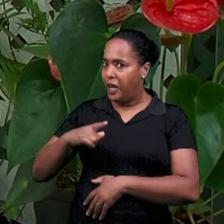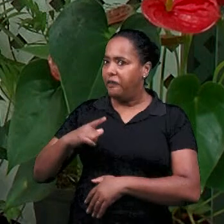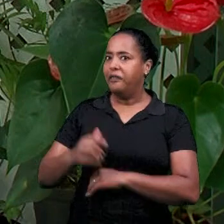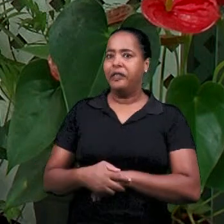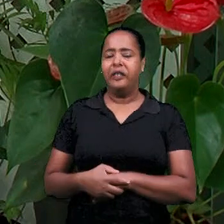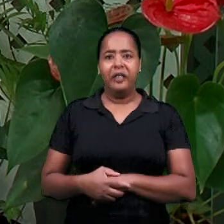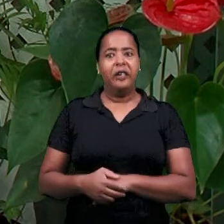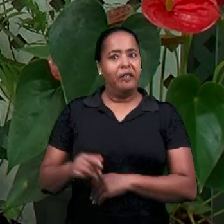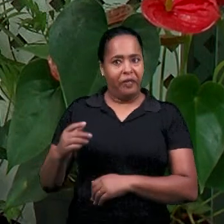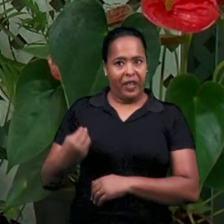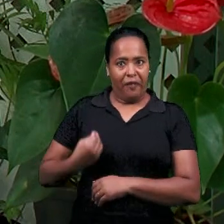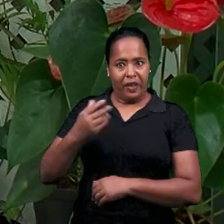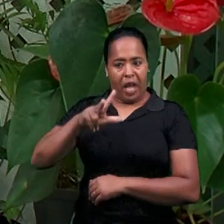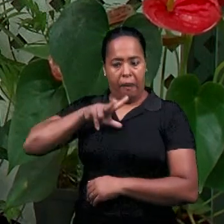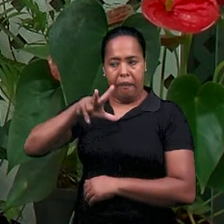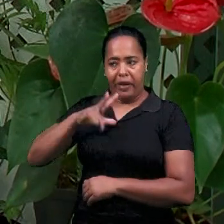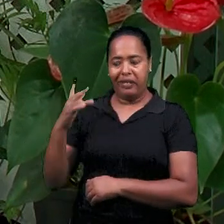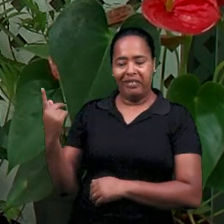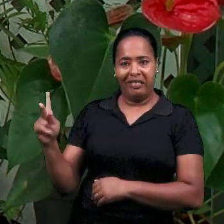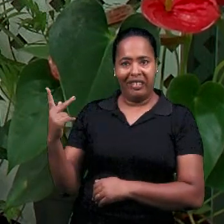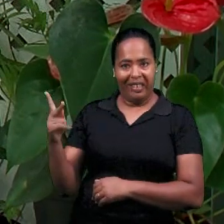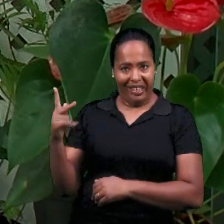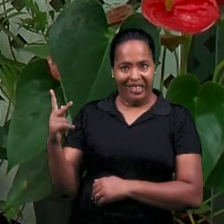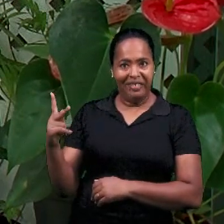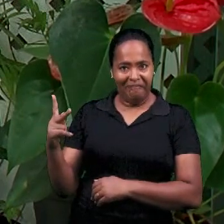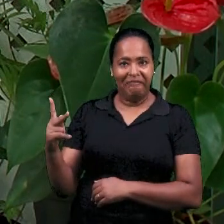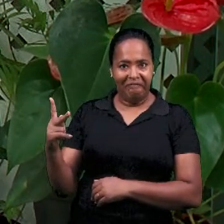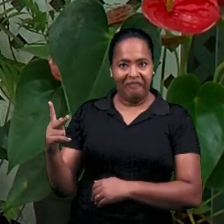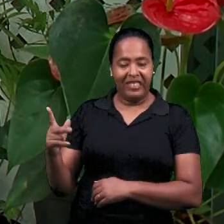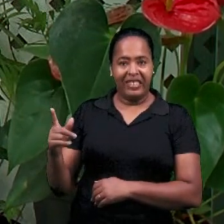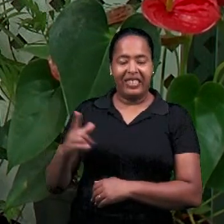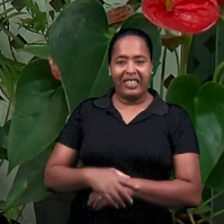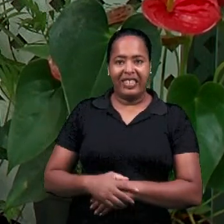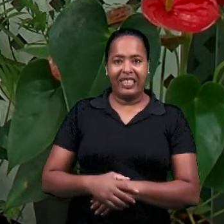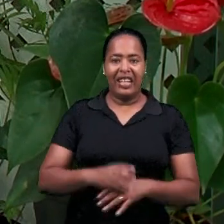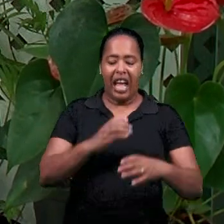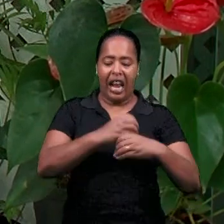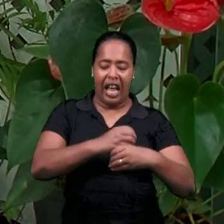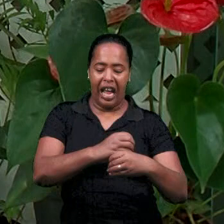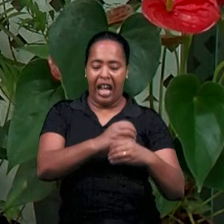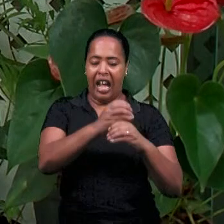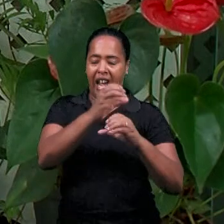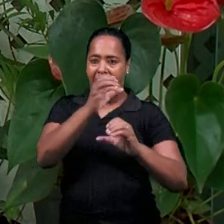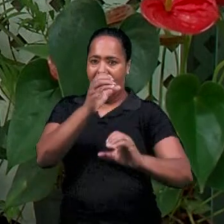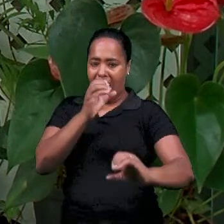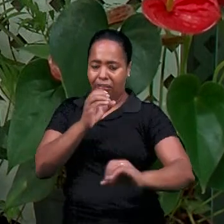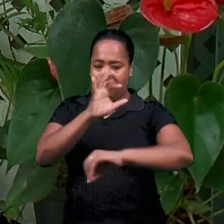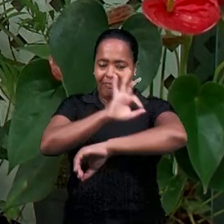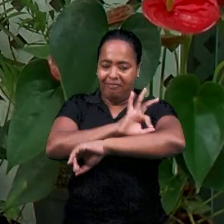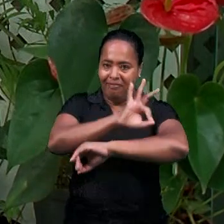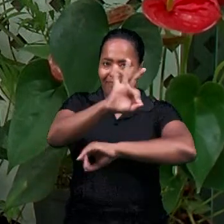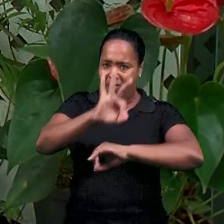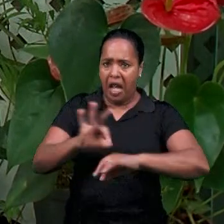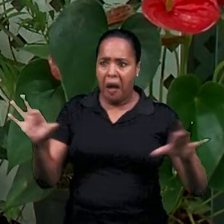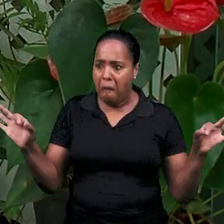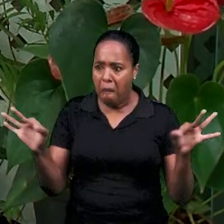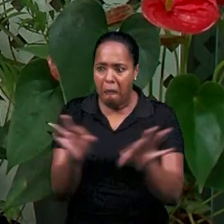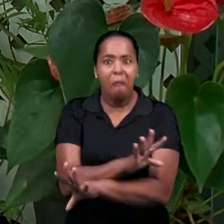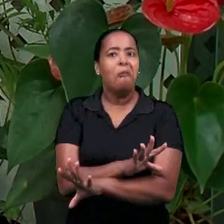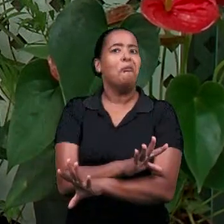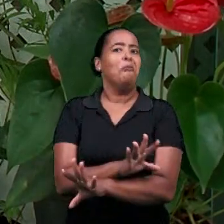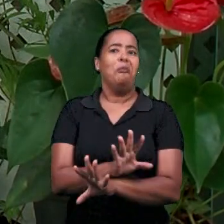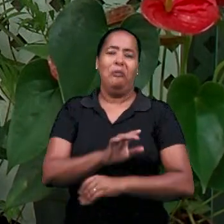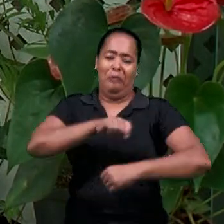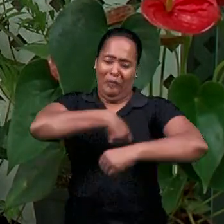cela dans sa vie personnelle. Parce qu'elle est architecte, elle est ingénieure et